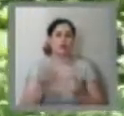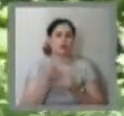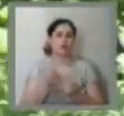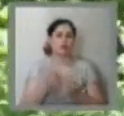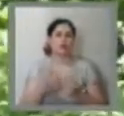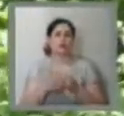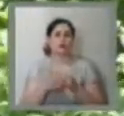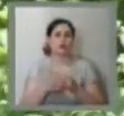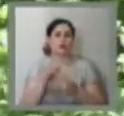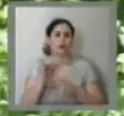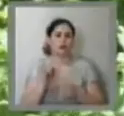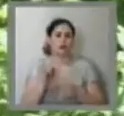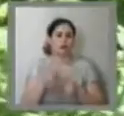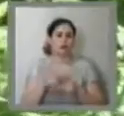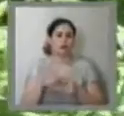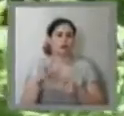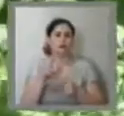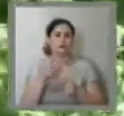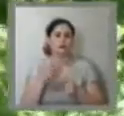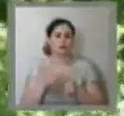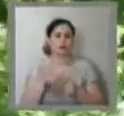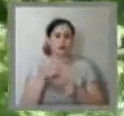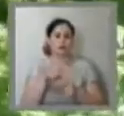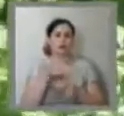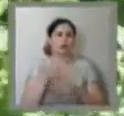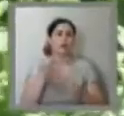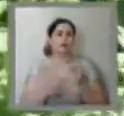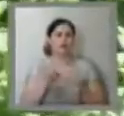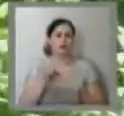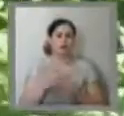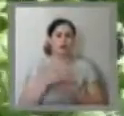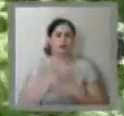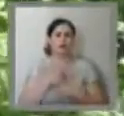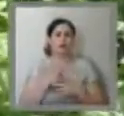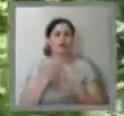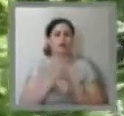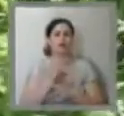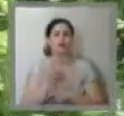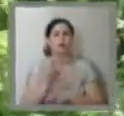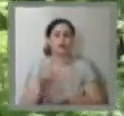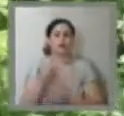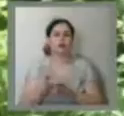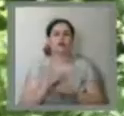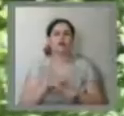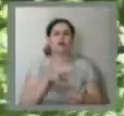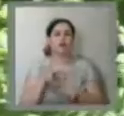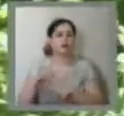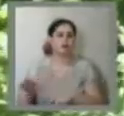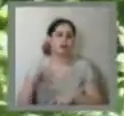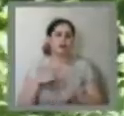і зі своїм керівником виходив в природу, робив нескладні спостереження. І ті діти,